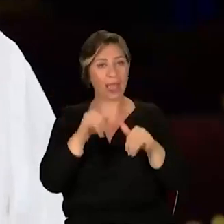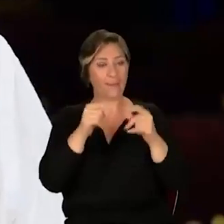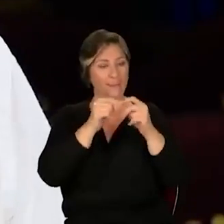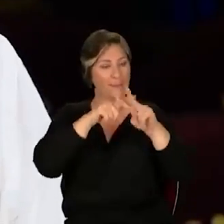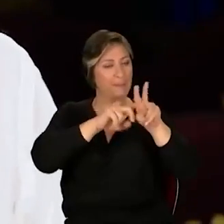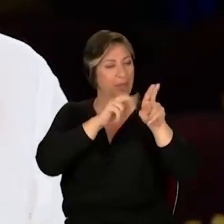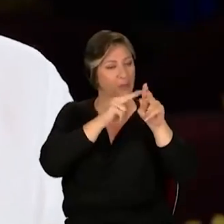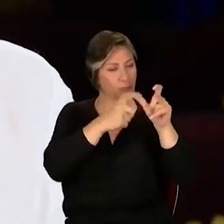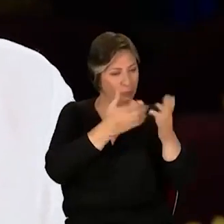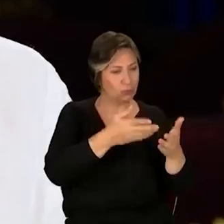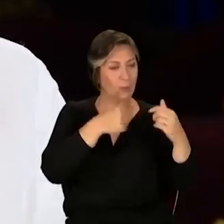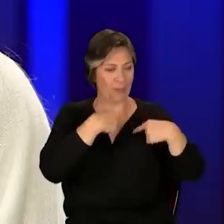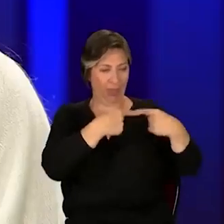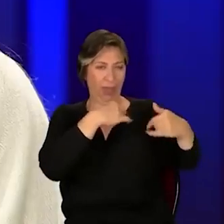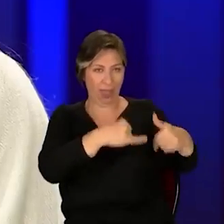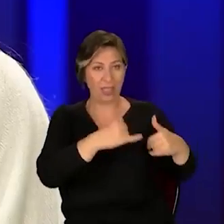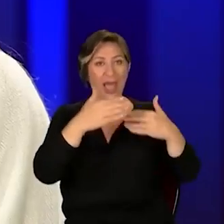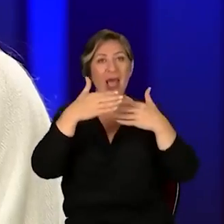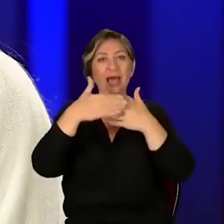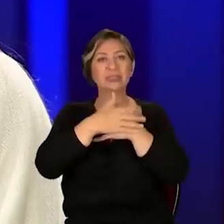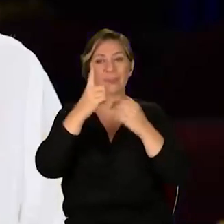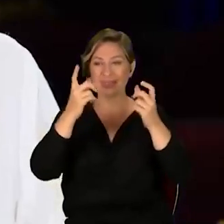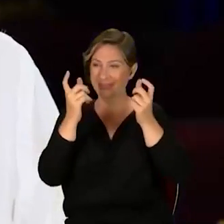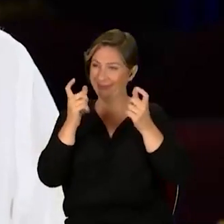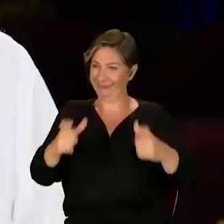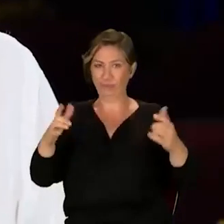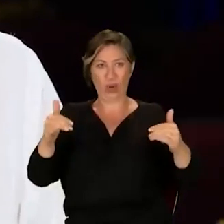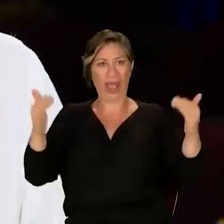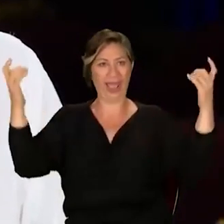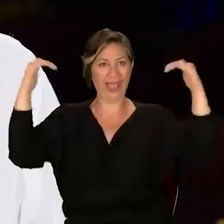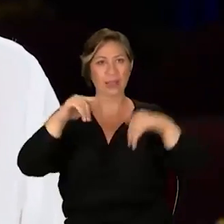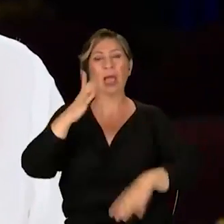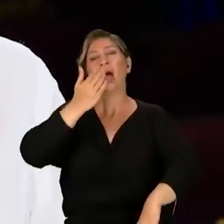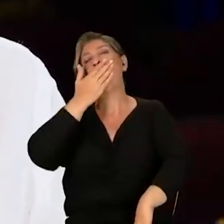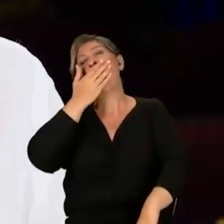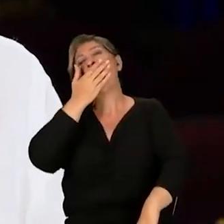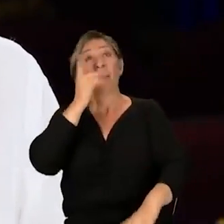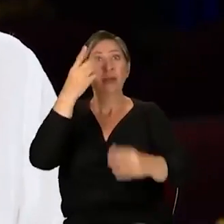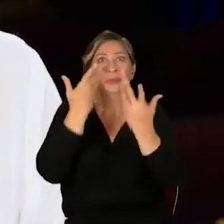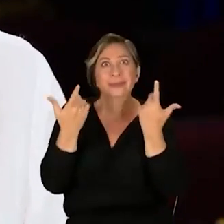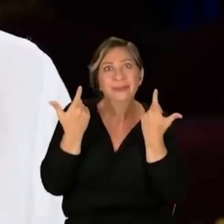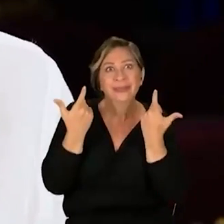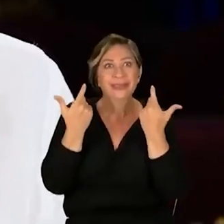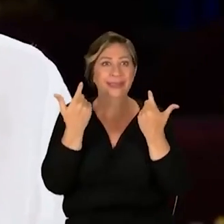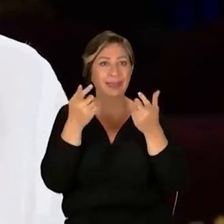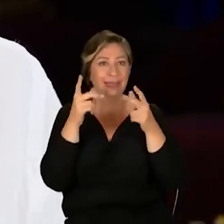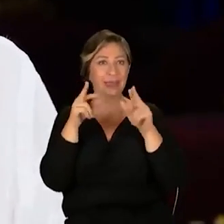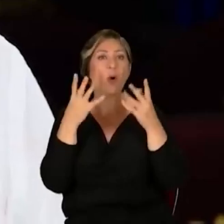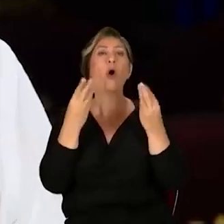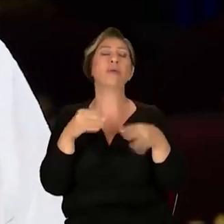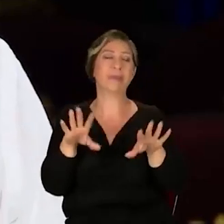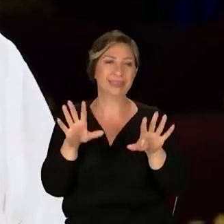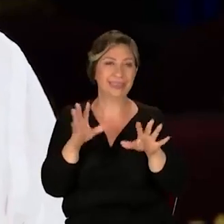olmaları. Yani akşamleyin bir kabareye geldiklerinde birisi esniyor, birisi gözleri parlıyor vaziyette